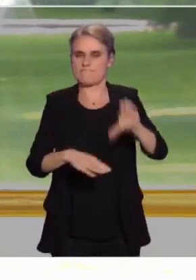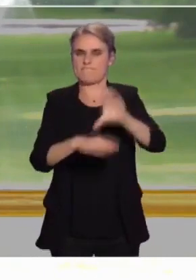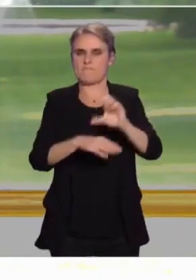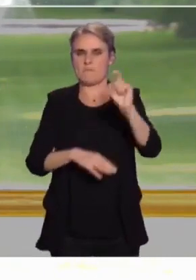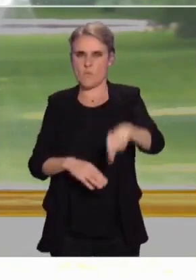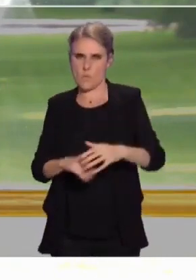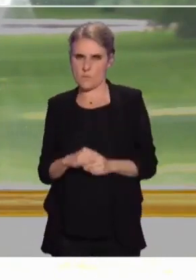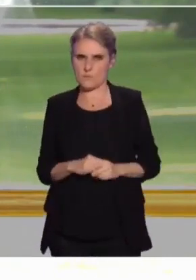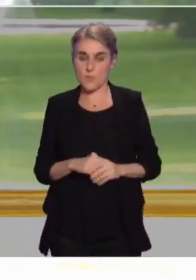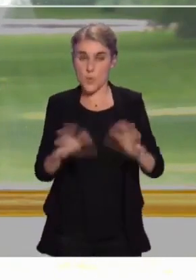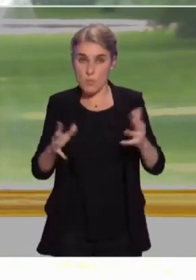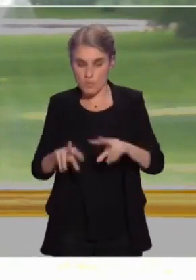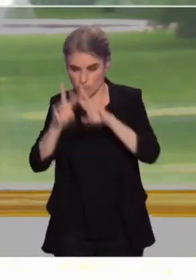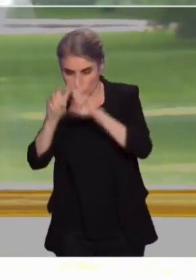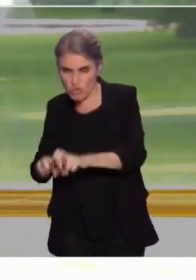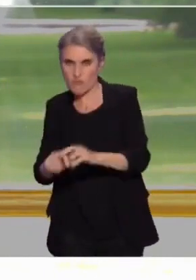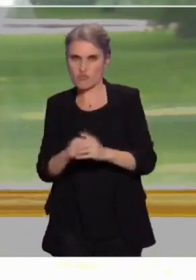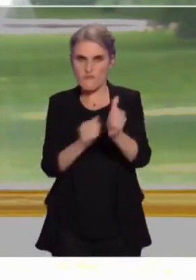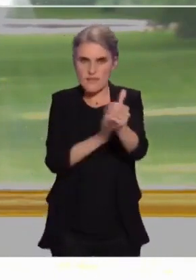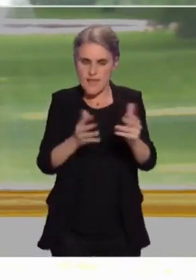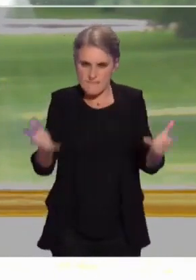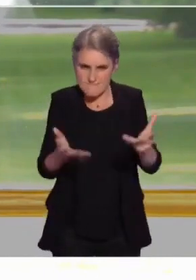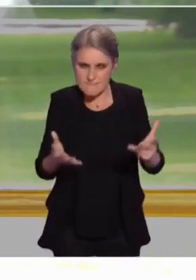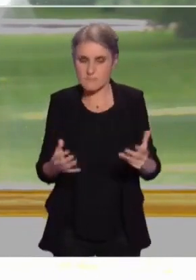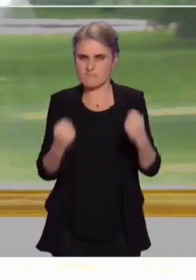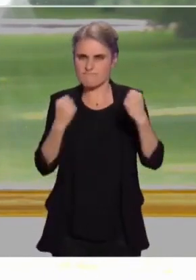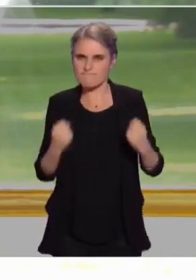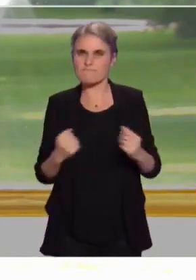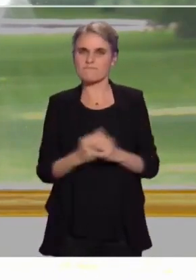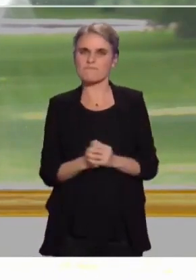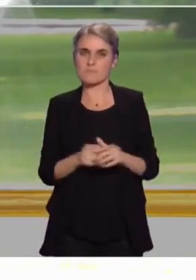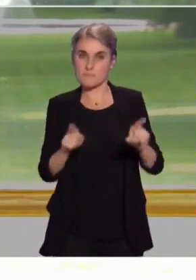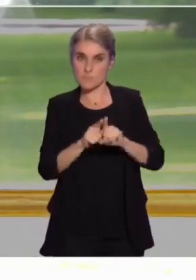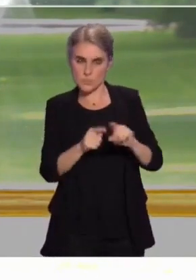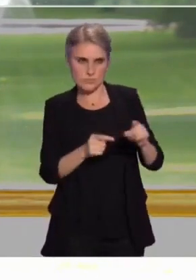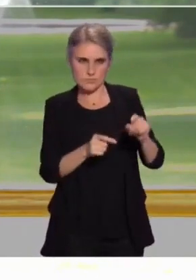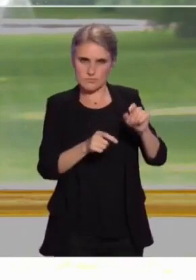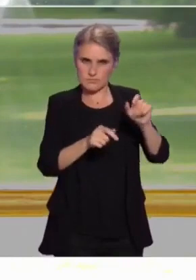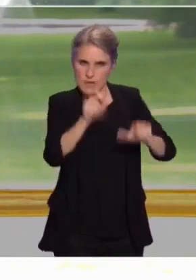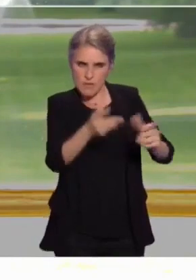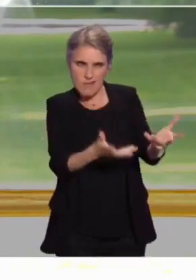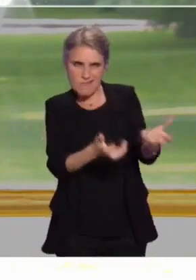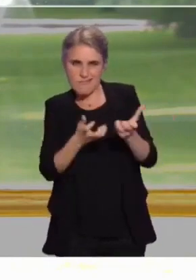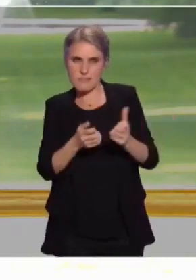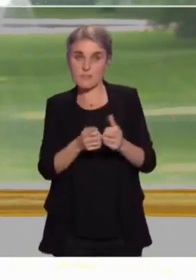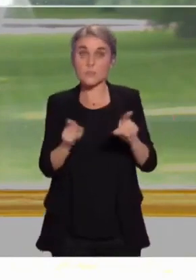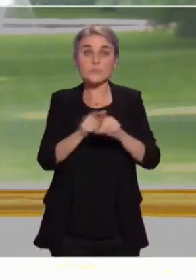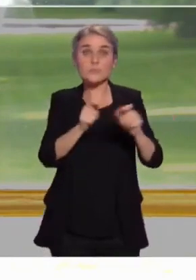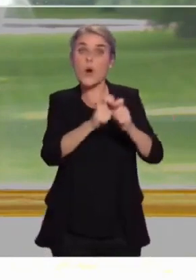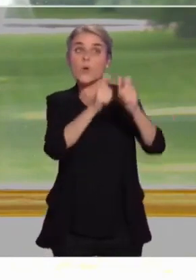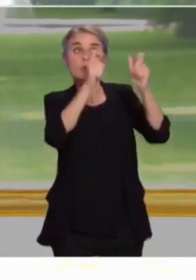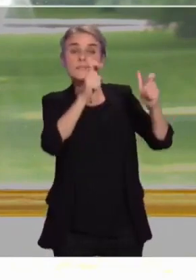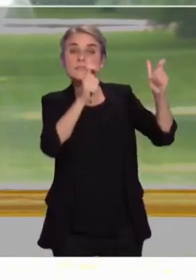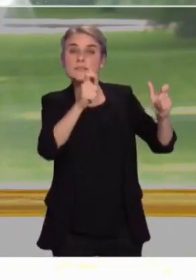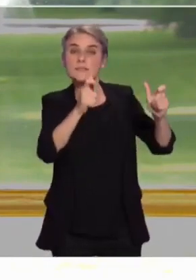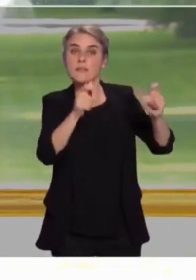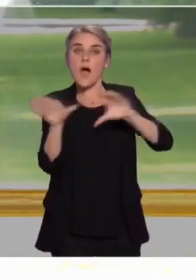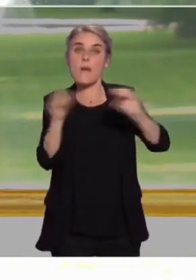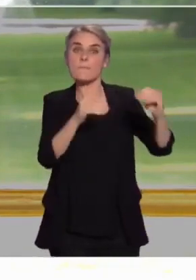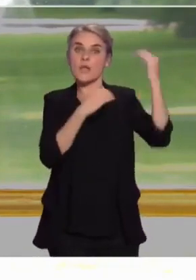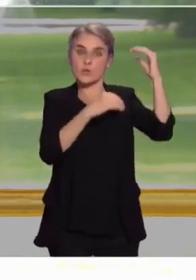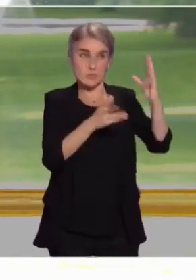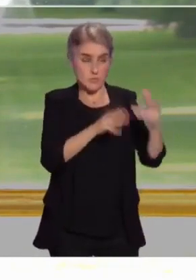consolidation des filières l'attractivité et les relocalisations lorsque cela se justifie un vrai pacte